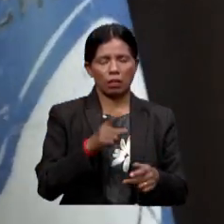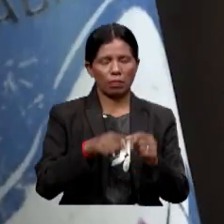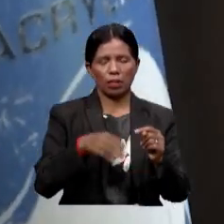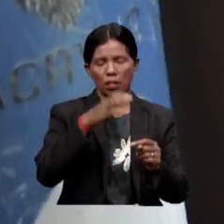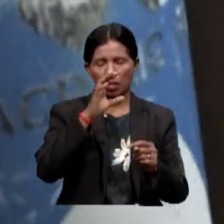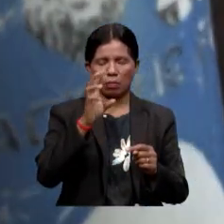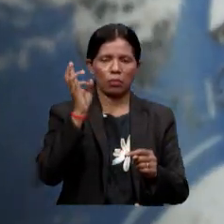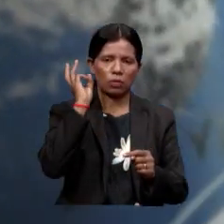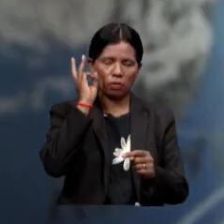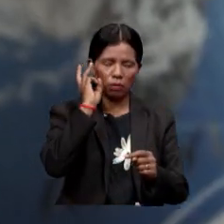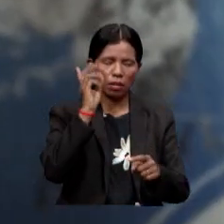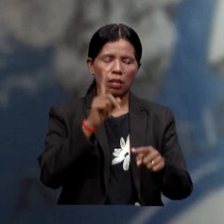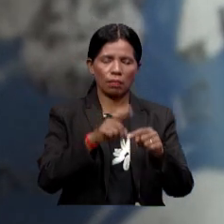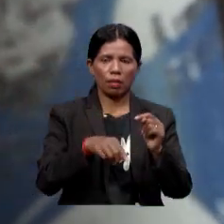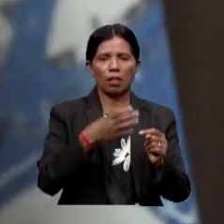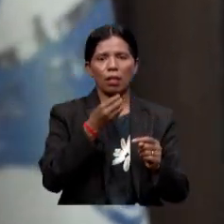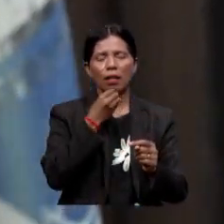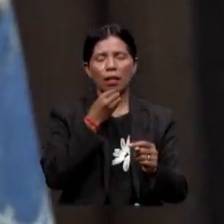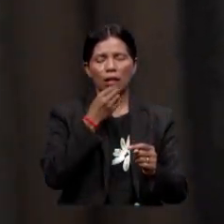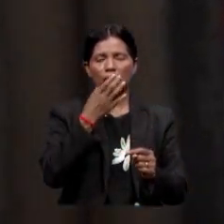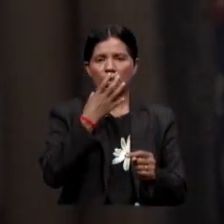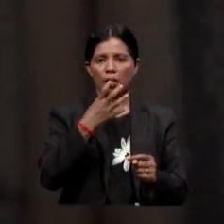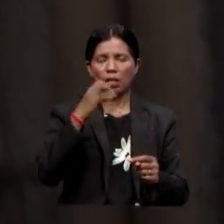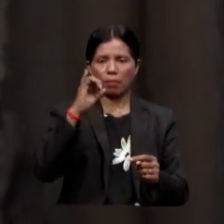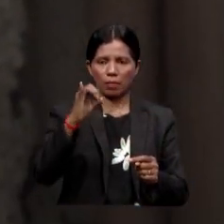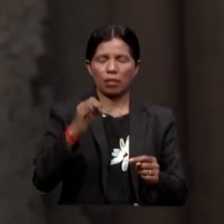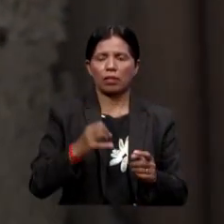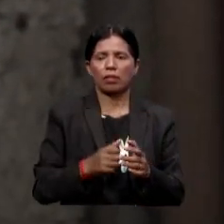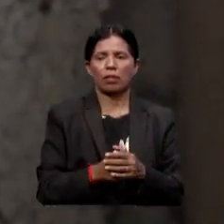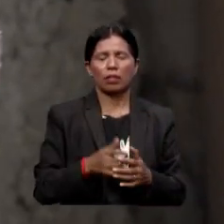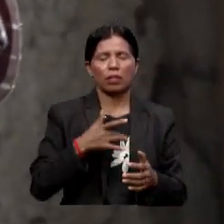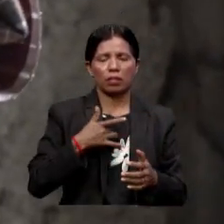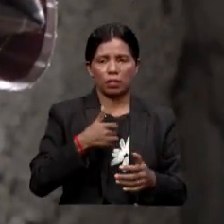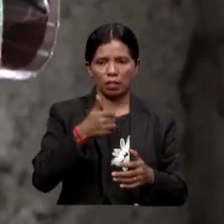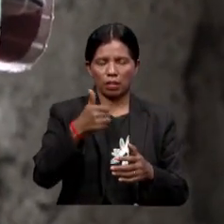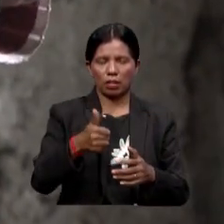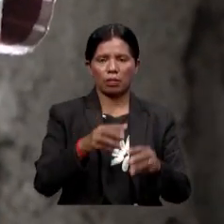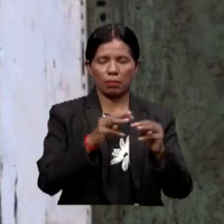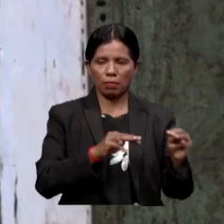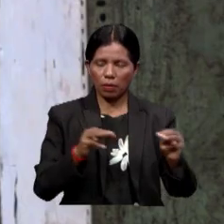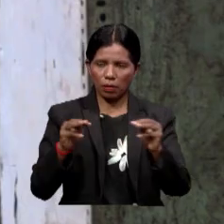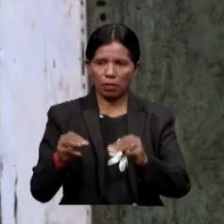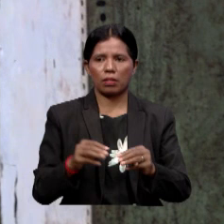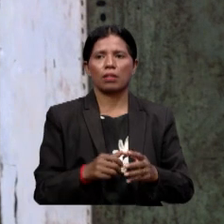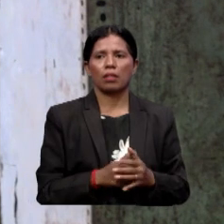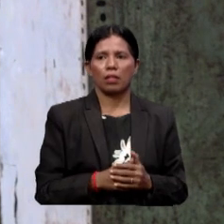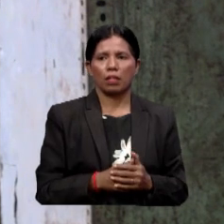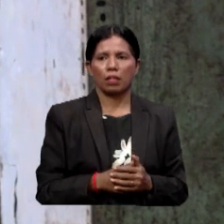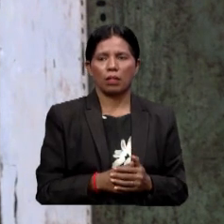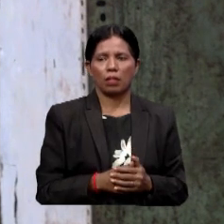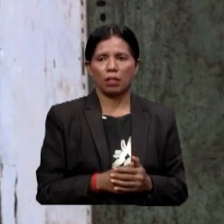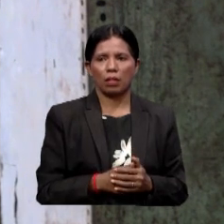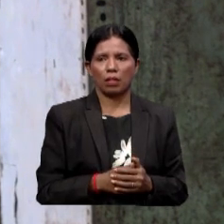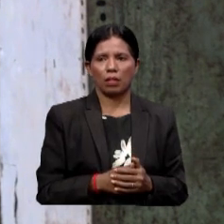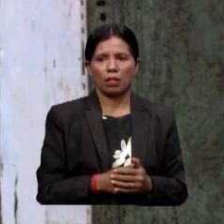emas melabel. Jadi ambe ah bel halo. Cinta kaman pokang lebar hari ni. Ibe